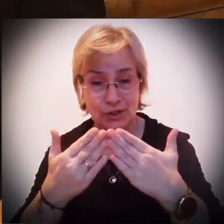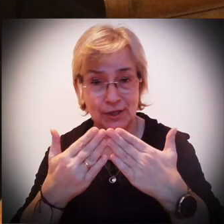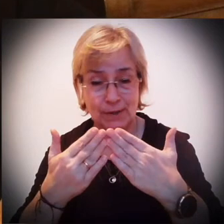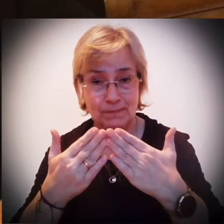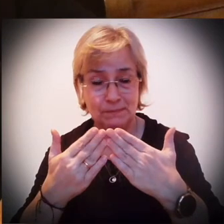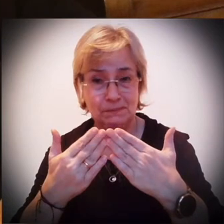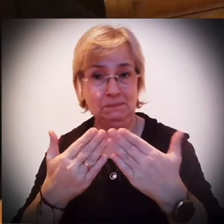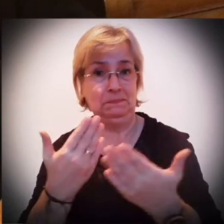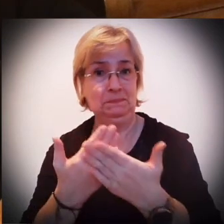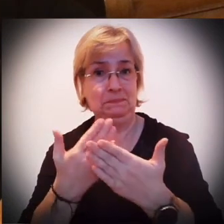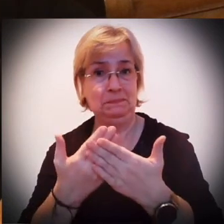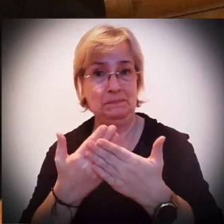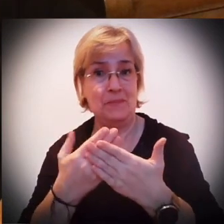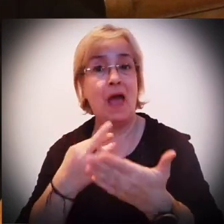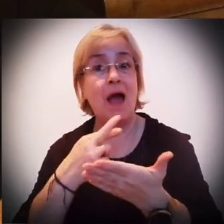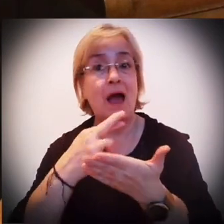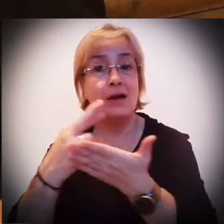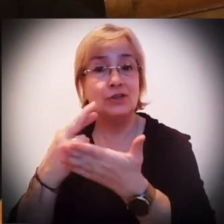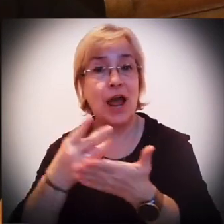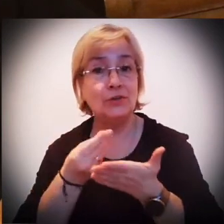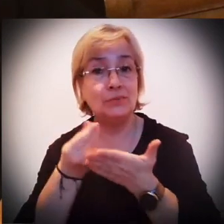na rzecz